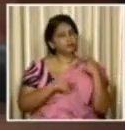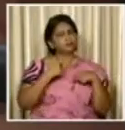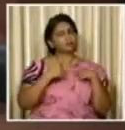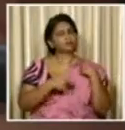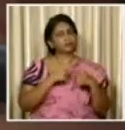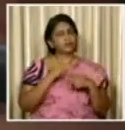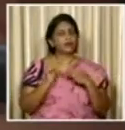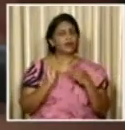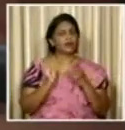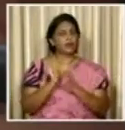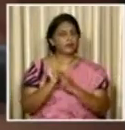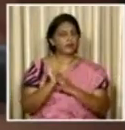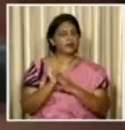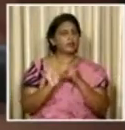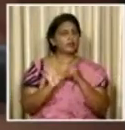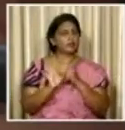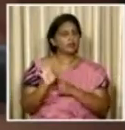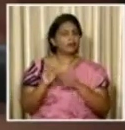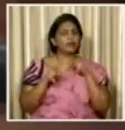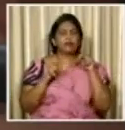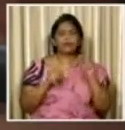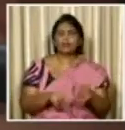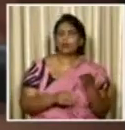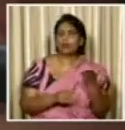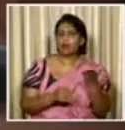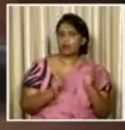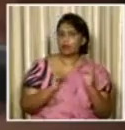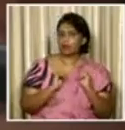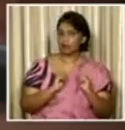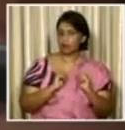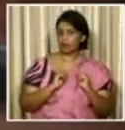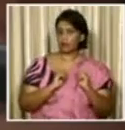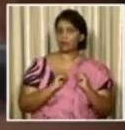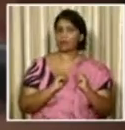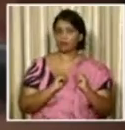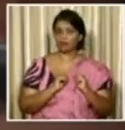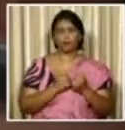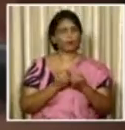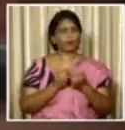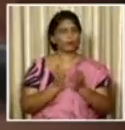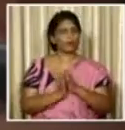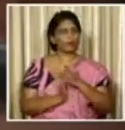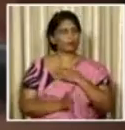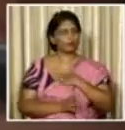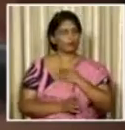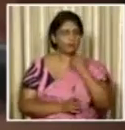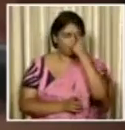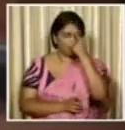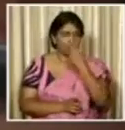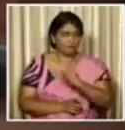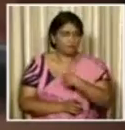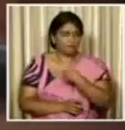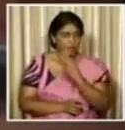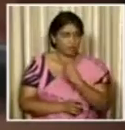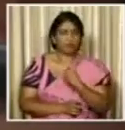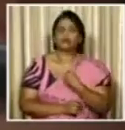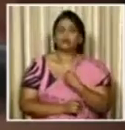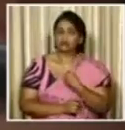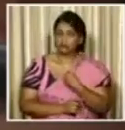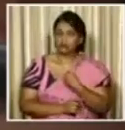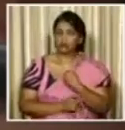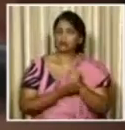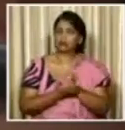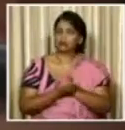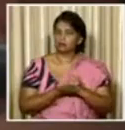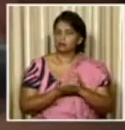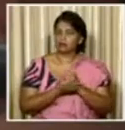ඇවෑමෙන් මහින්ද යාපාට මේ මොකද්ද සිද්ධ වුනේ? තමන් සතුව තිබුණු හෘද සාක්ෂිය